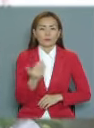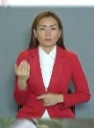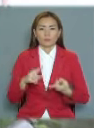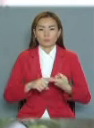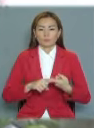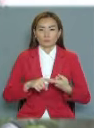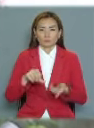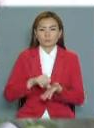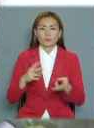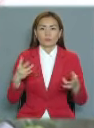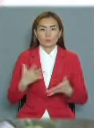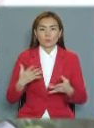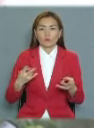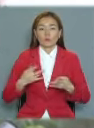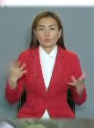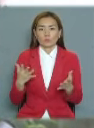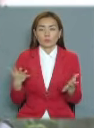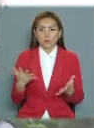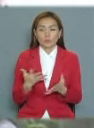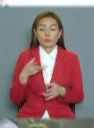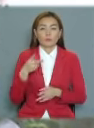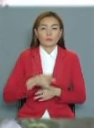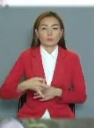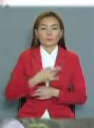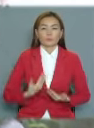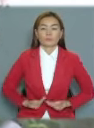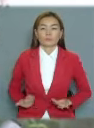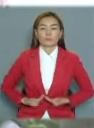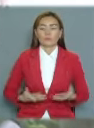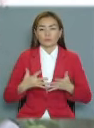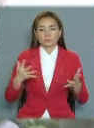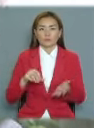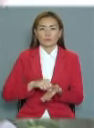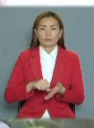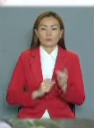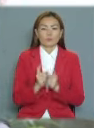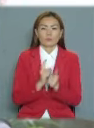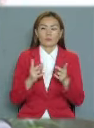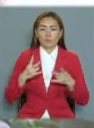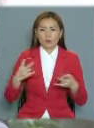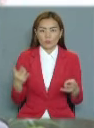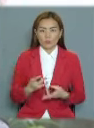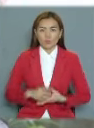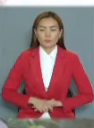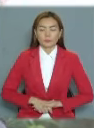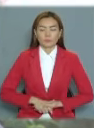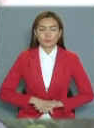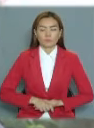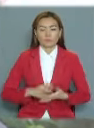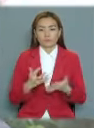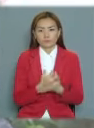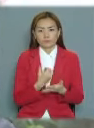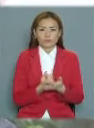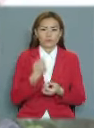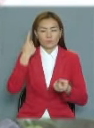ғой деп. Жастардың болашағында елдің экономикалық өмірінде, әлеуметтік өмірінде үлкен жаңа өзгерістер, тың жетістіктер,